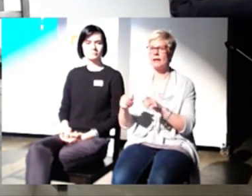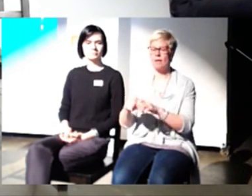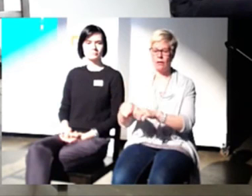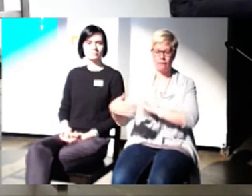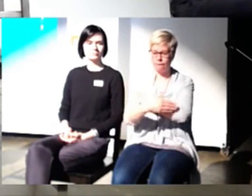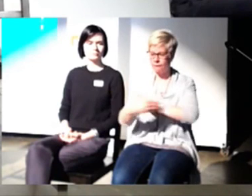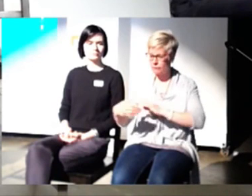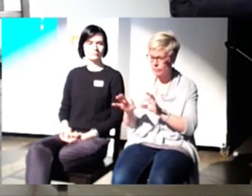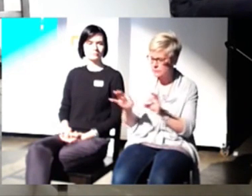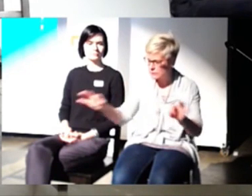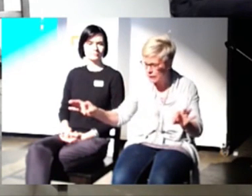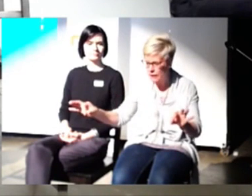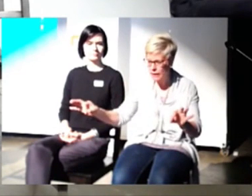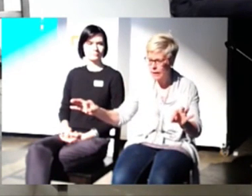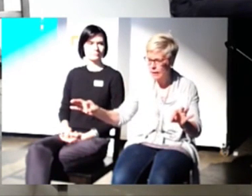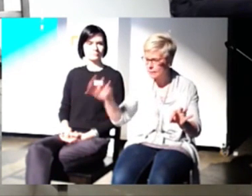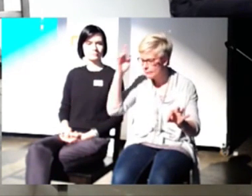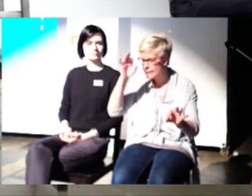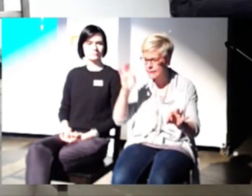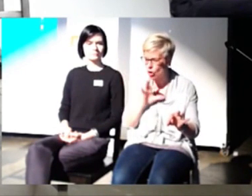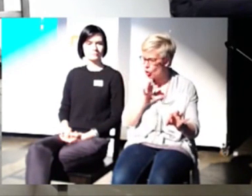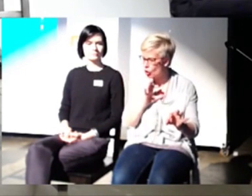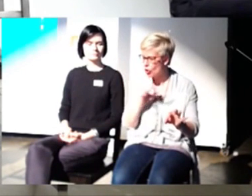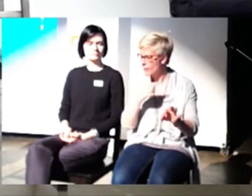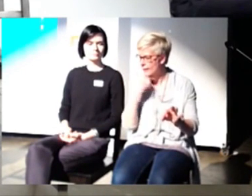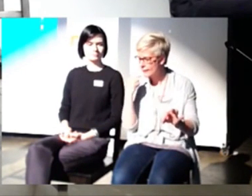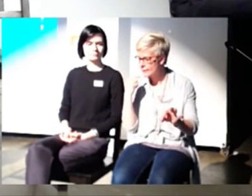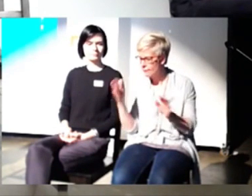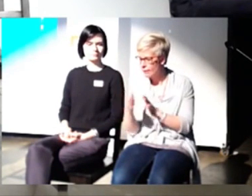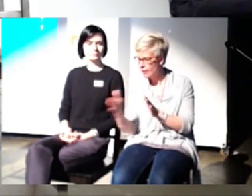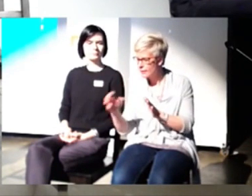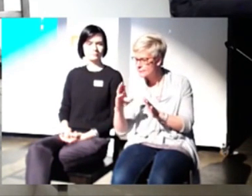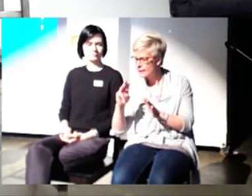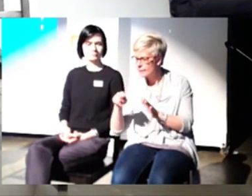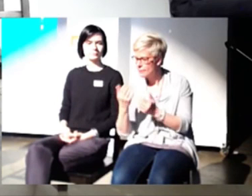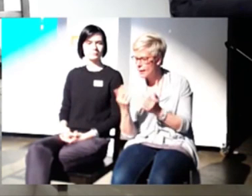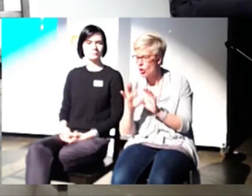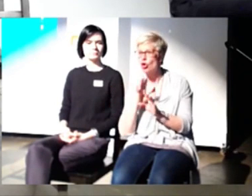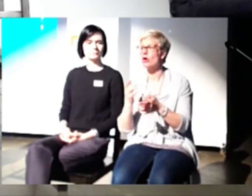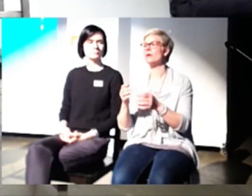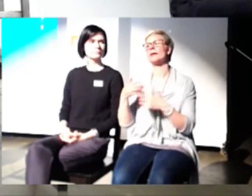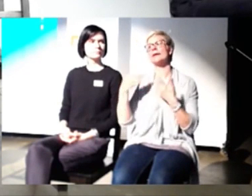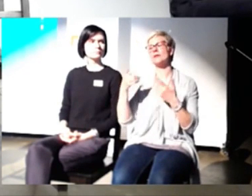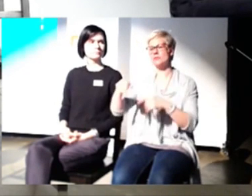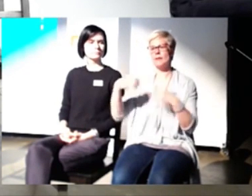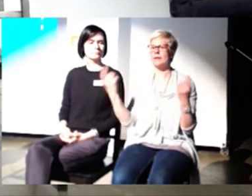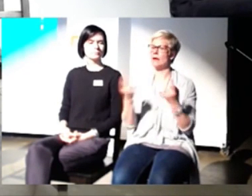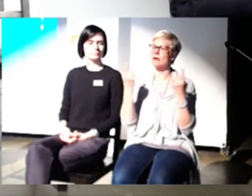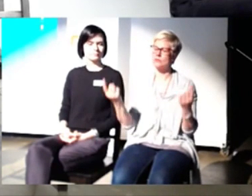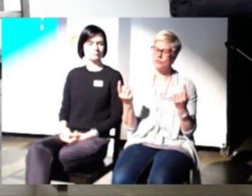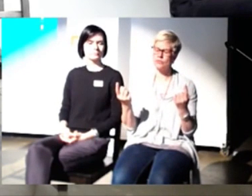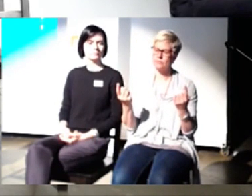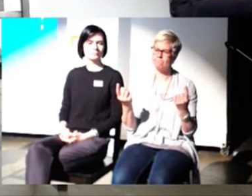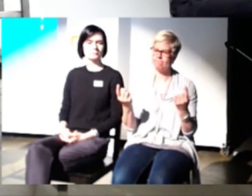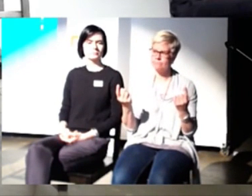ei me saada vaikka johonkin seinään tiettyä määrää. Että kiitän kovasti kyllä tästä tilaisuudesta. Tämä on ollut